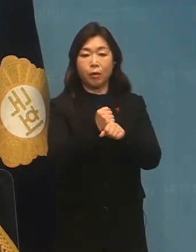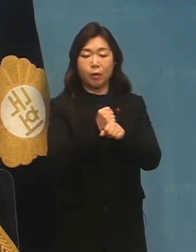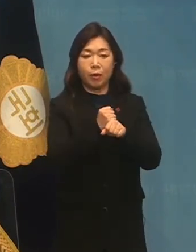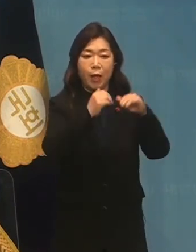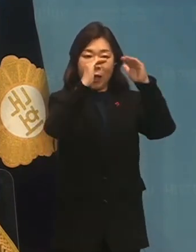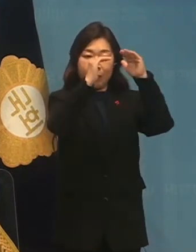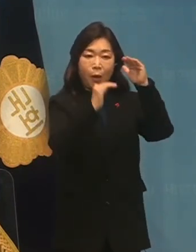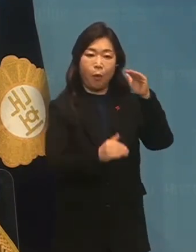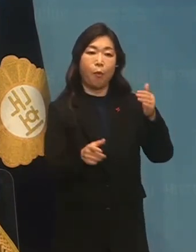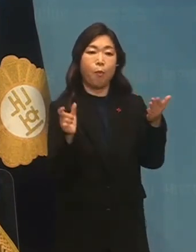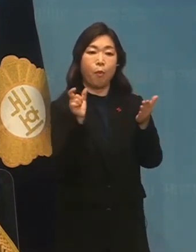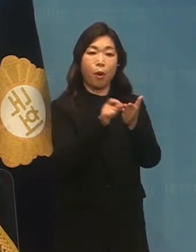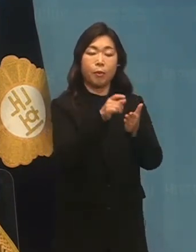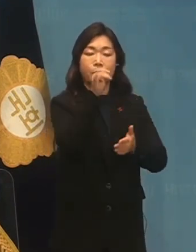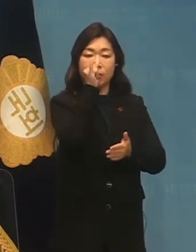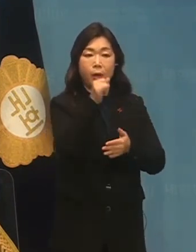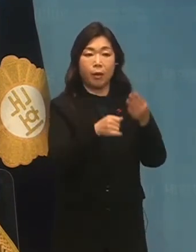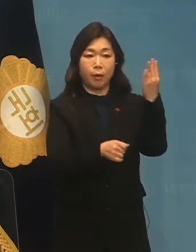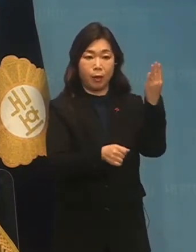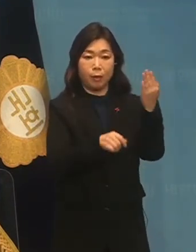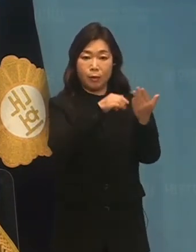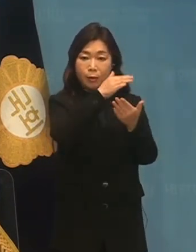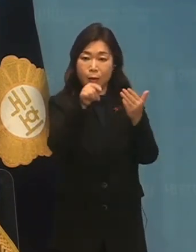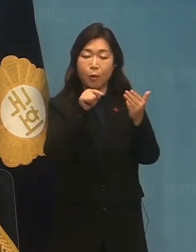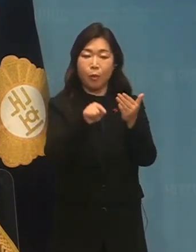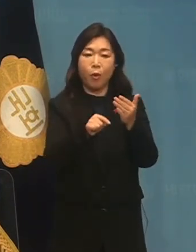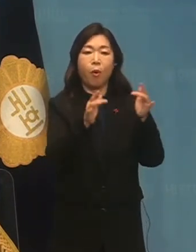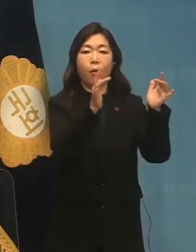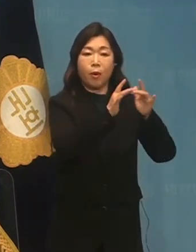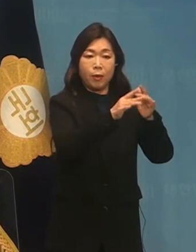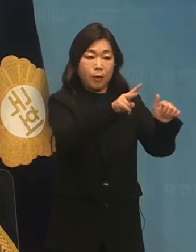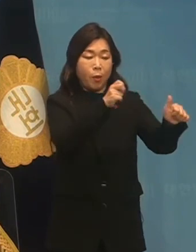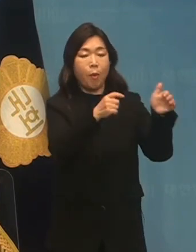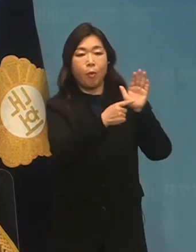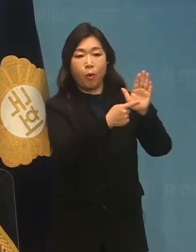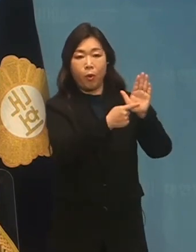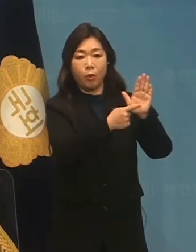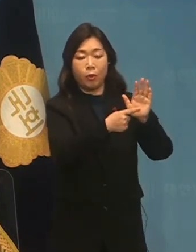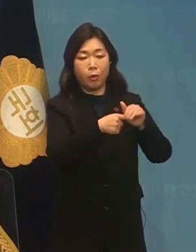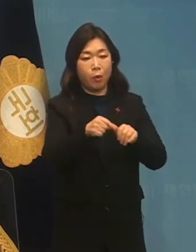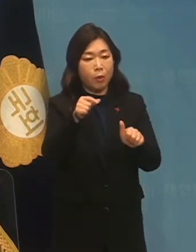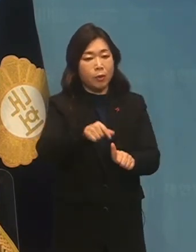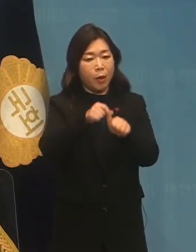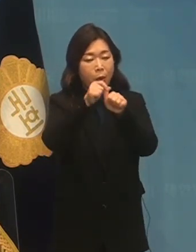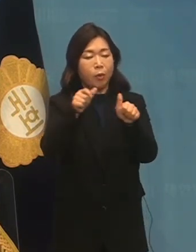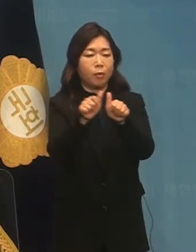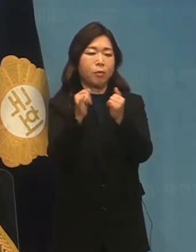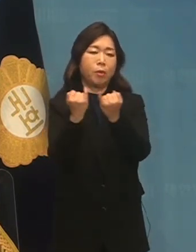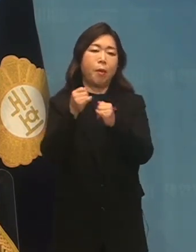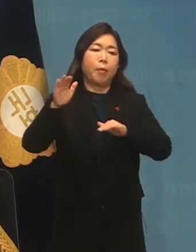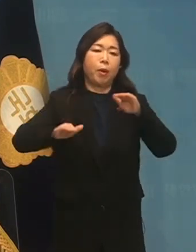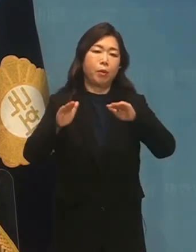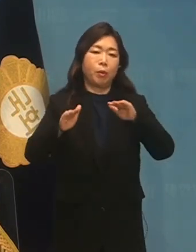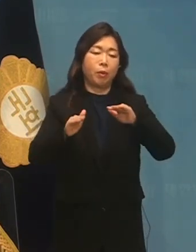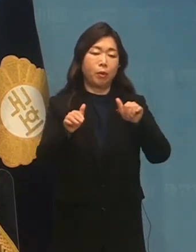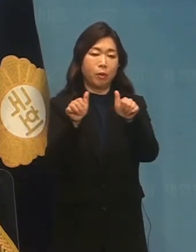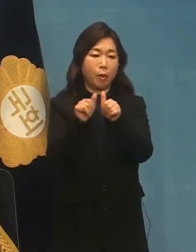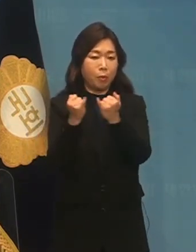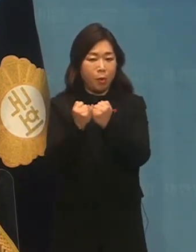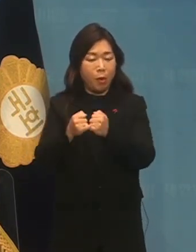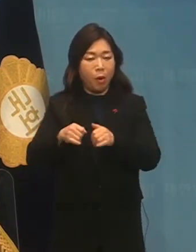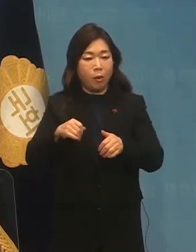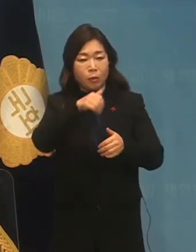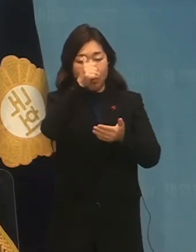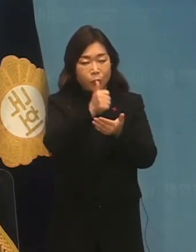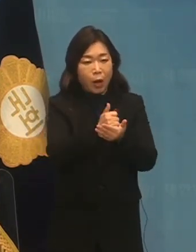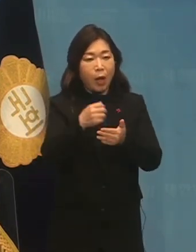담았습니다. 4가지 고통은 온라인 혐오 표현, 채용 성차별, 젠더 범죄,